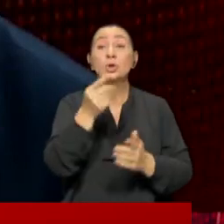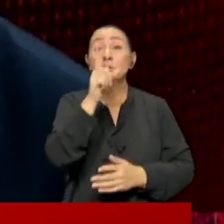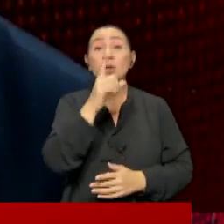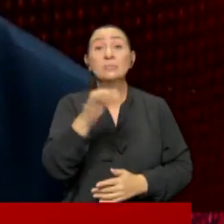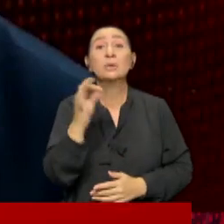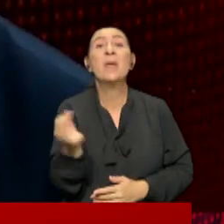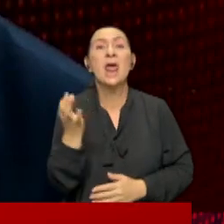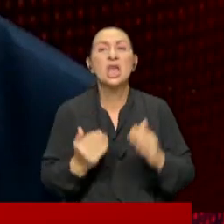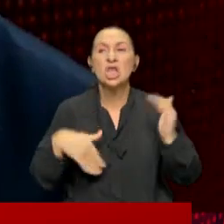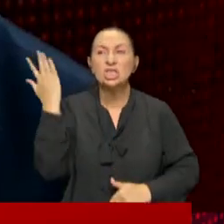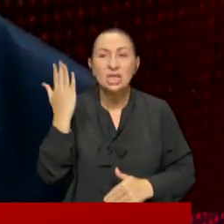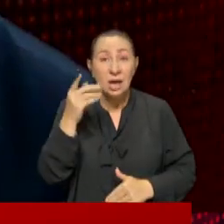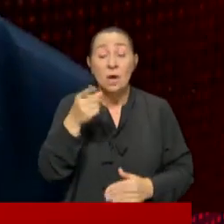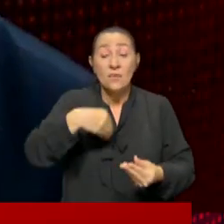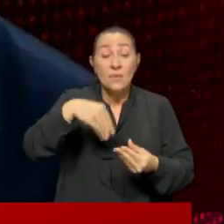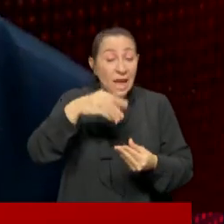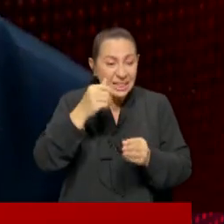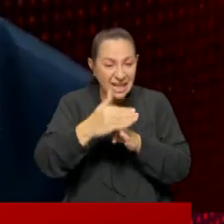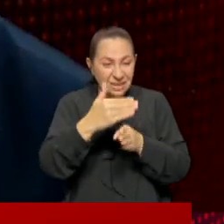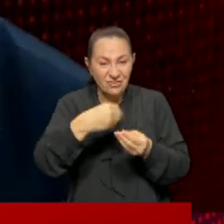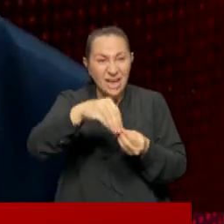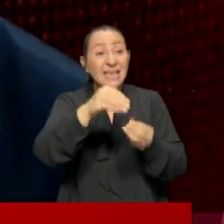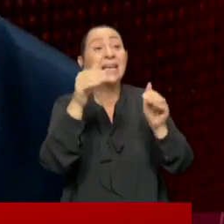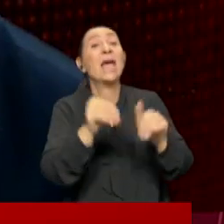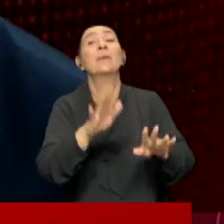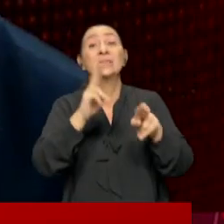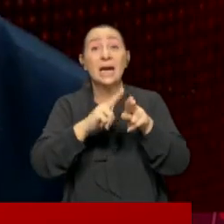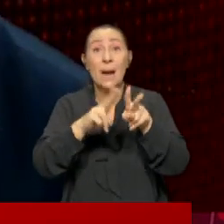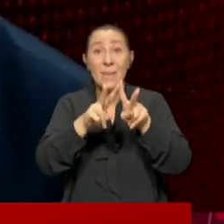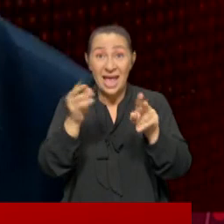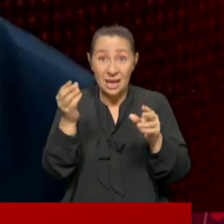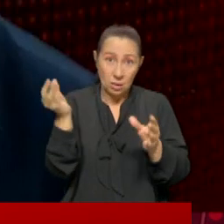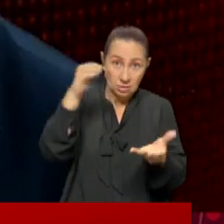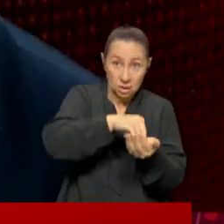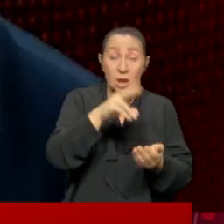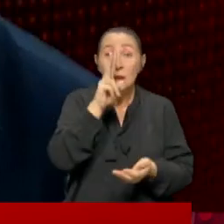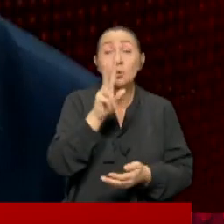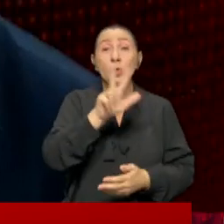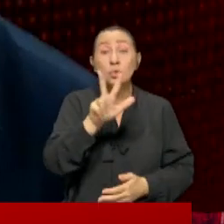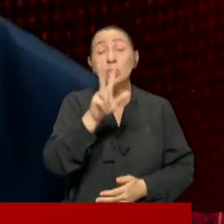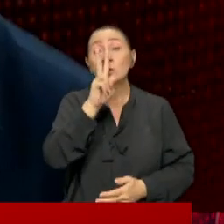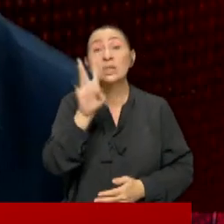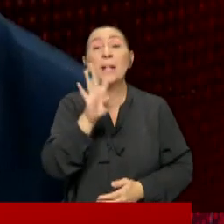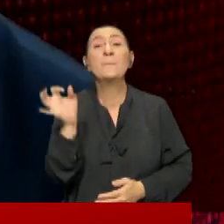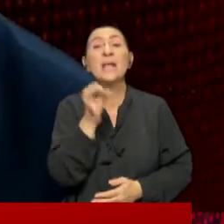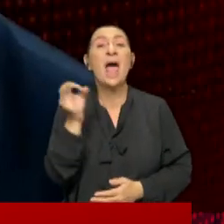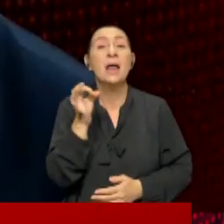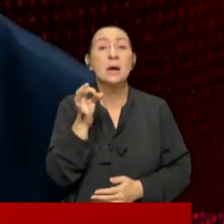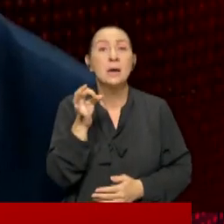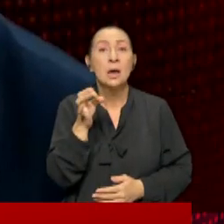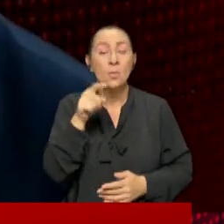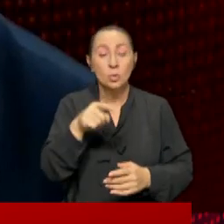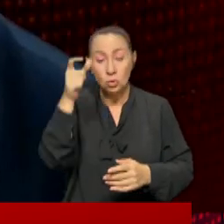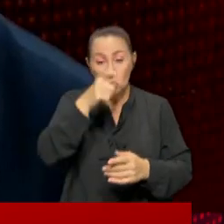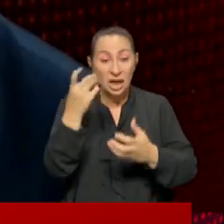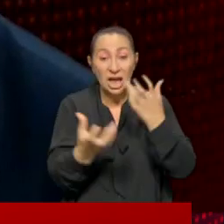160 milyar lirayı geçti. Vadesi gelmemiş olan kur korumalı mevduatları da koyduğumuz zaman 230-240 milyar lira düzeyinde bu